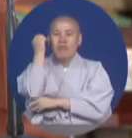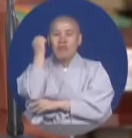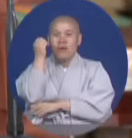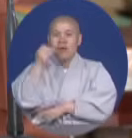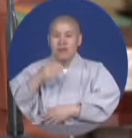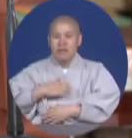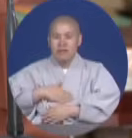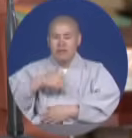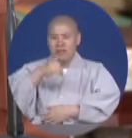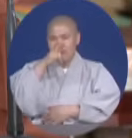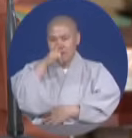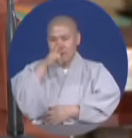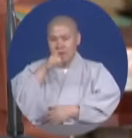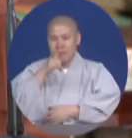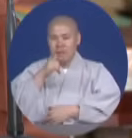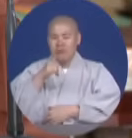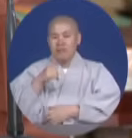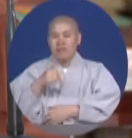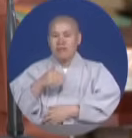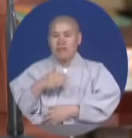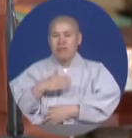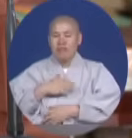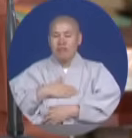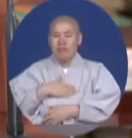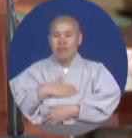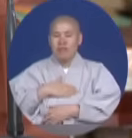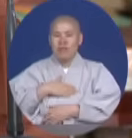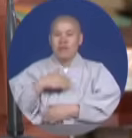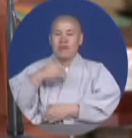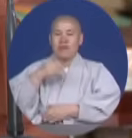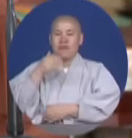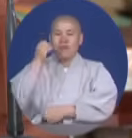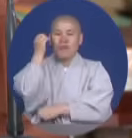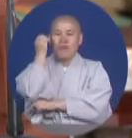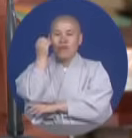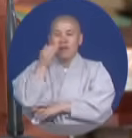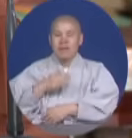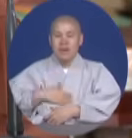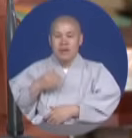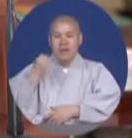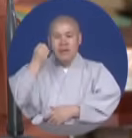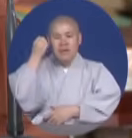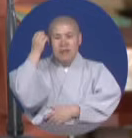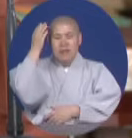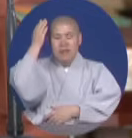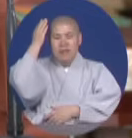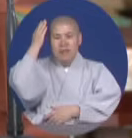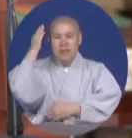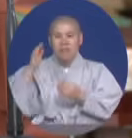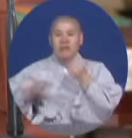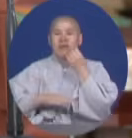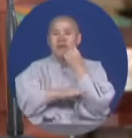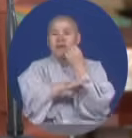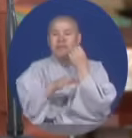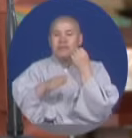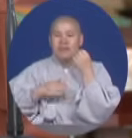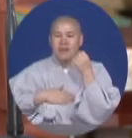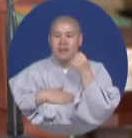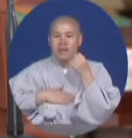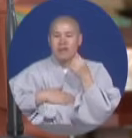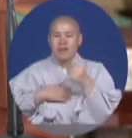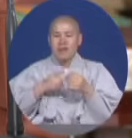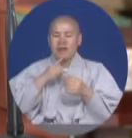있다 이 말이에요. 근데 그 본화를 잊어버리고 그림자의 나에 지금 빠져서 살아가고